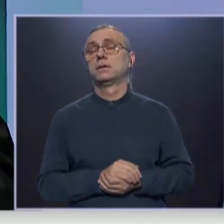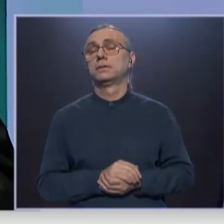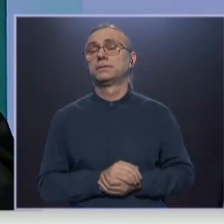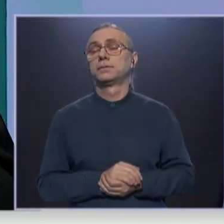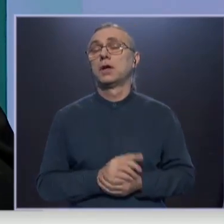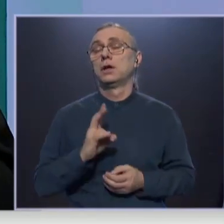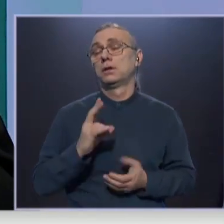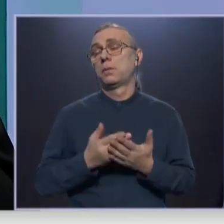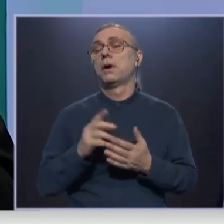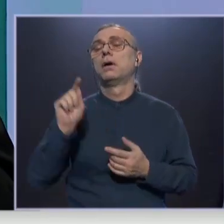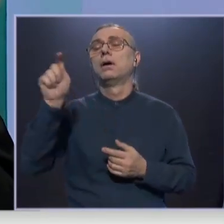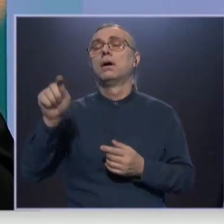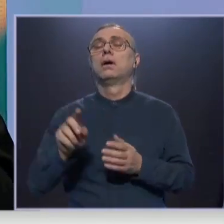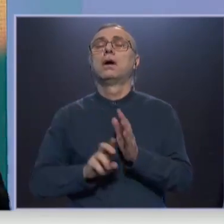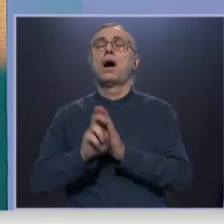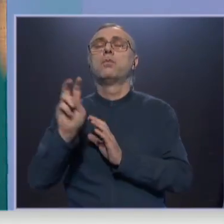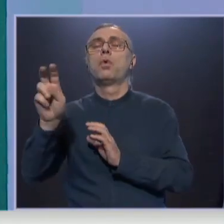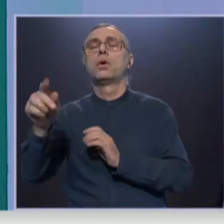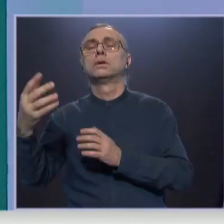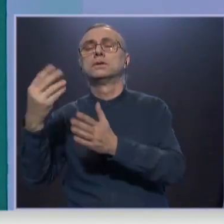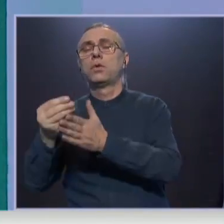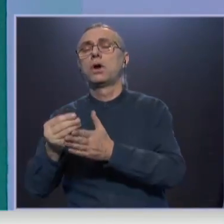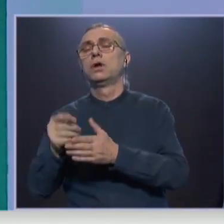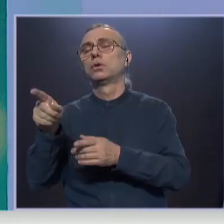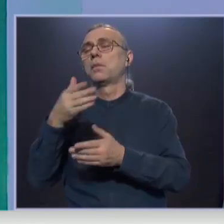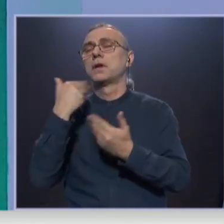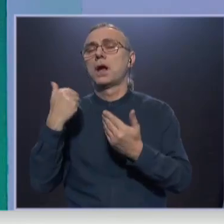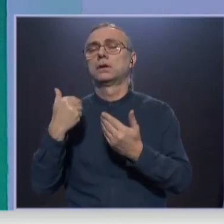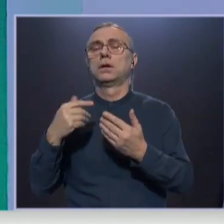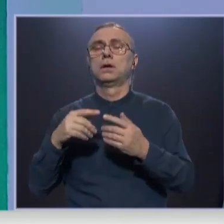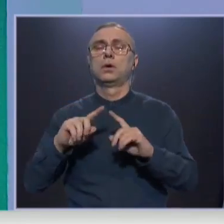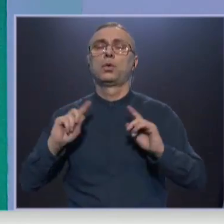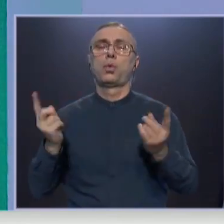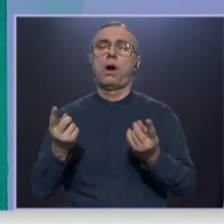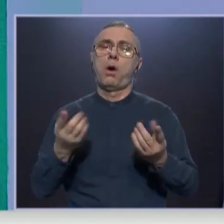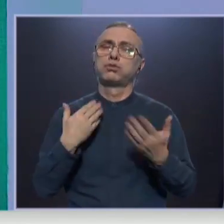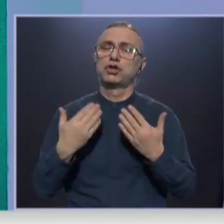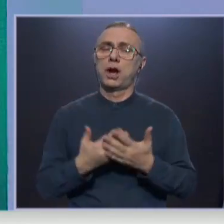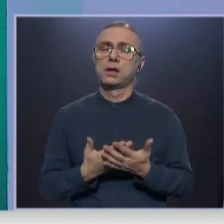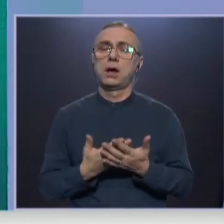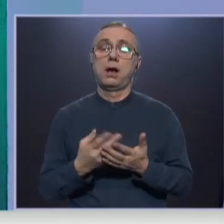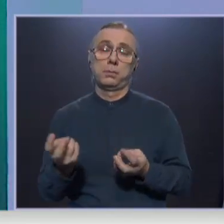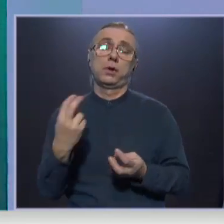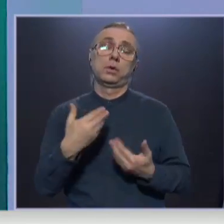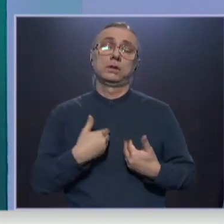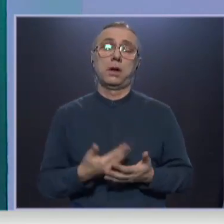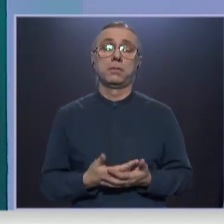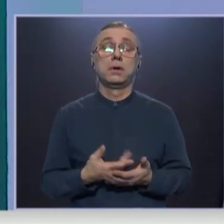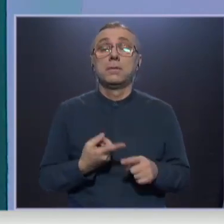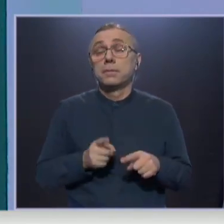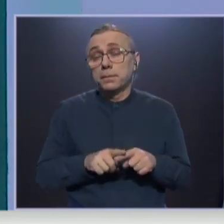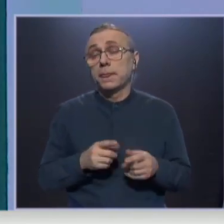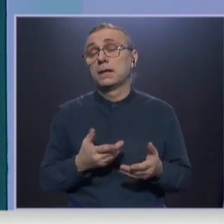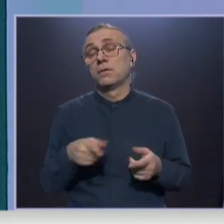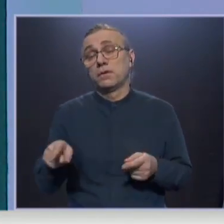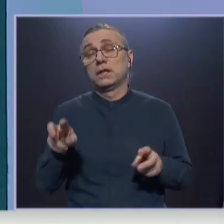например, нету вот круга общения. Так ходите, пожалуйста, на богослужение в свой храм, но найдите там, где есть кружки занятия, где